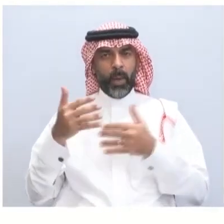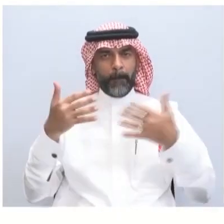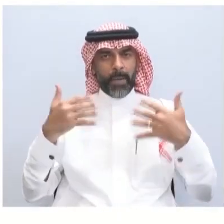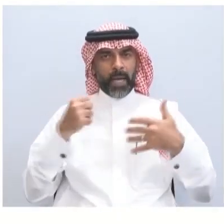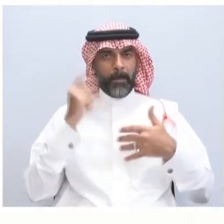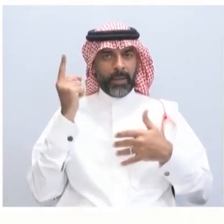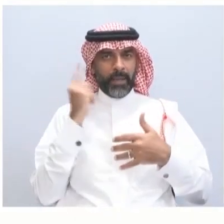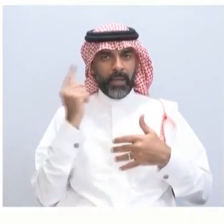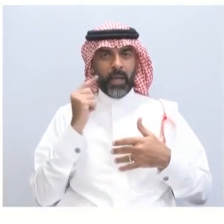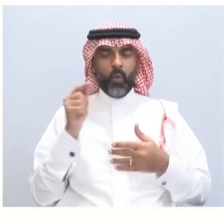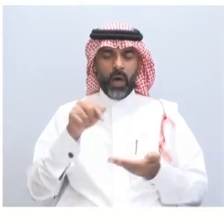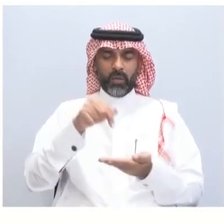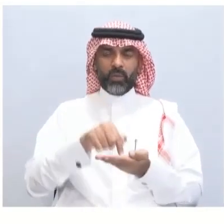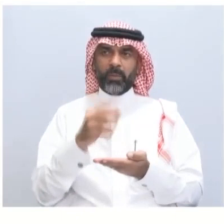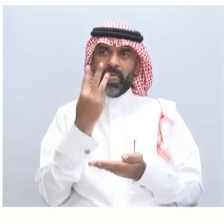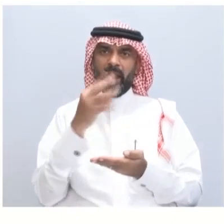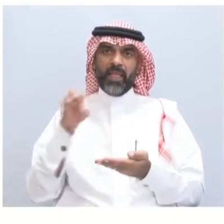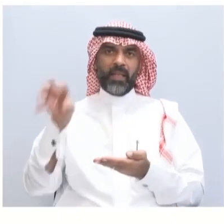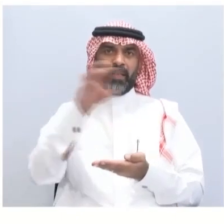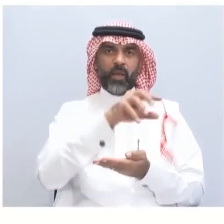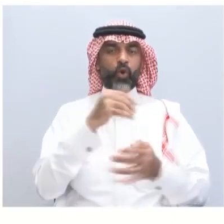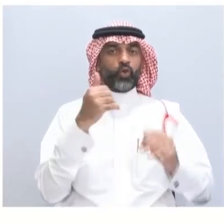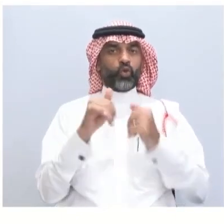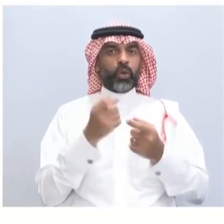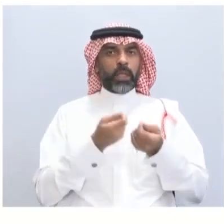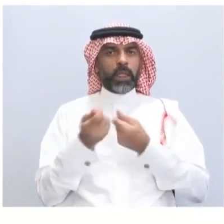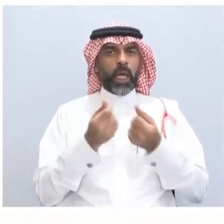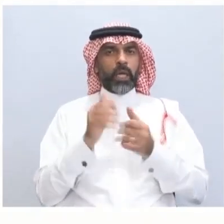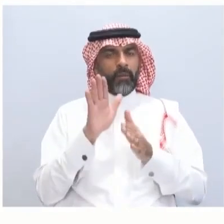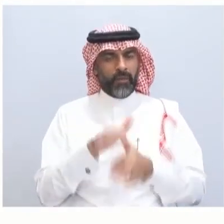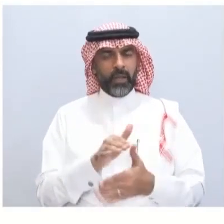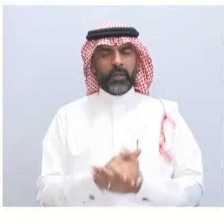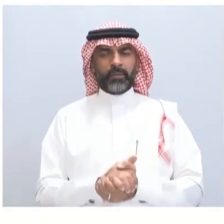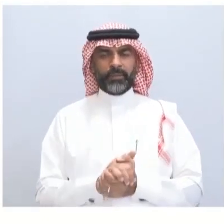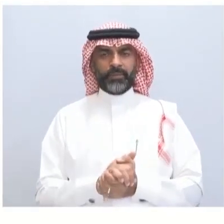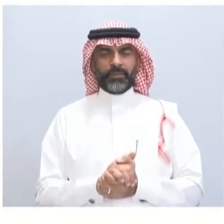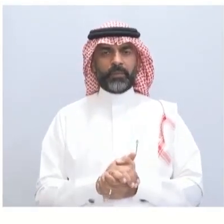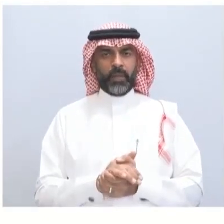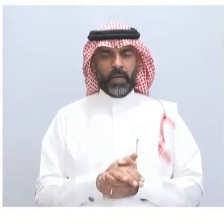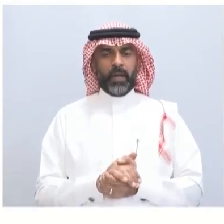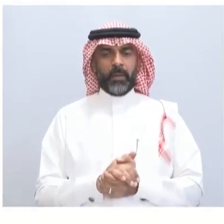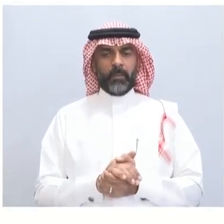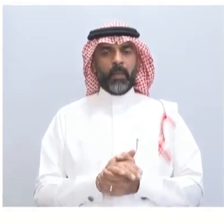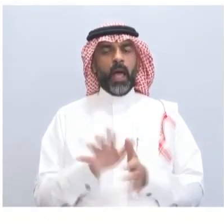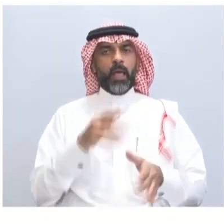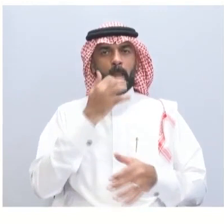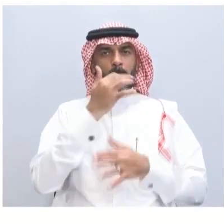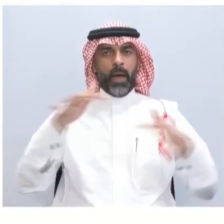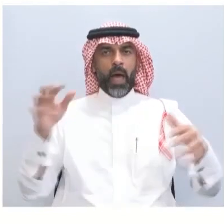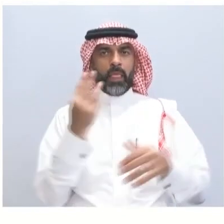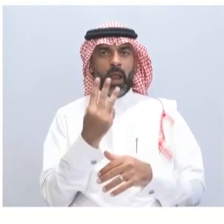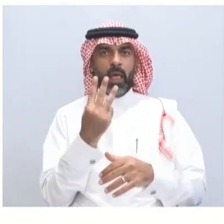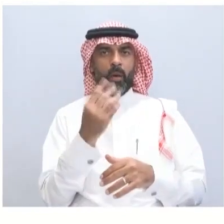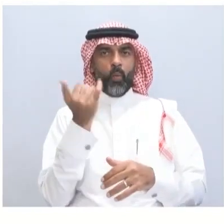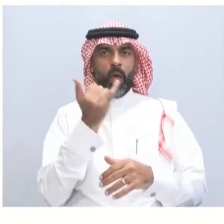القارات الثلاث ممتازين مرور الطرق التجاريه احسنتم الروابط البحريه بوجود البحار الثلاث